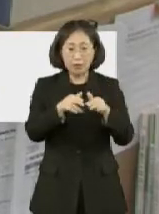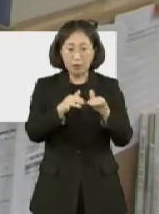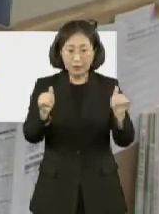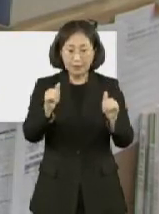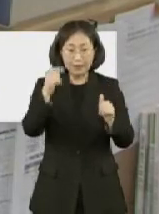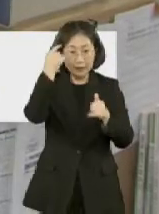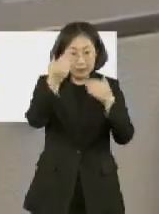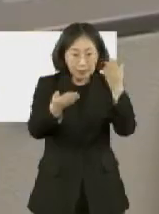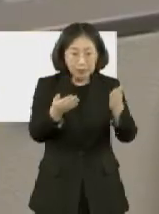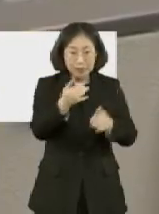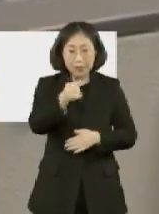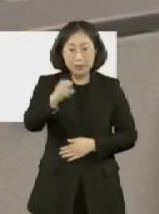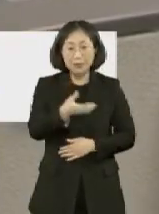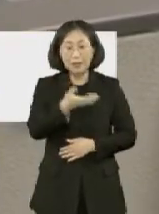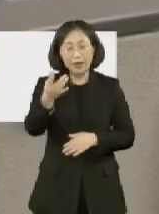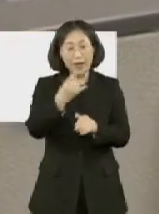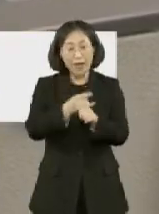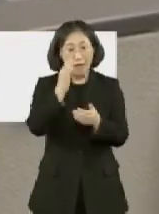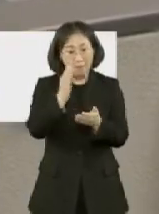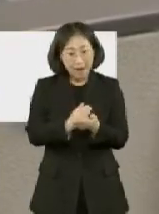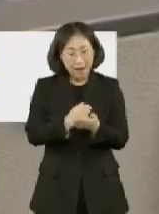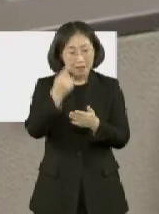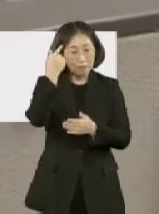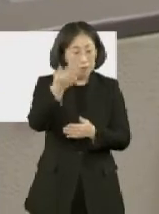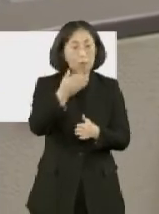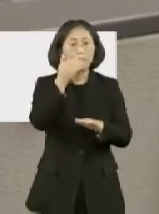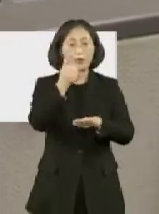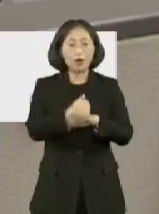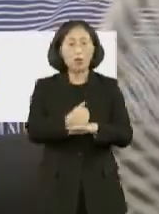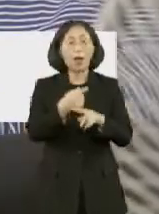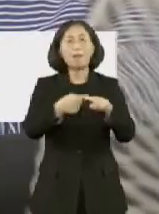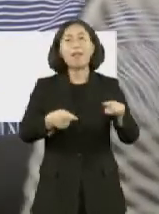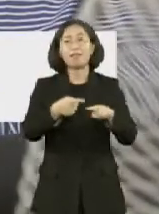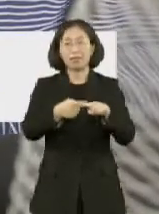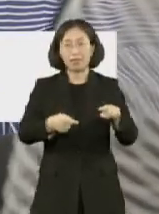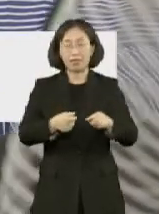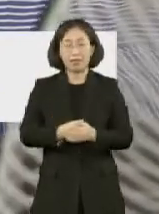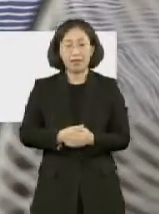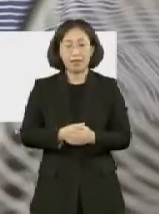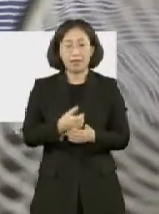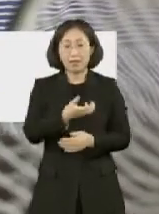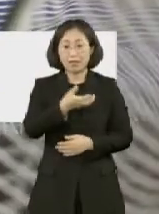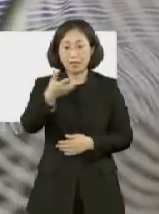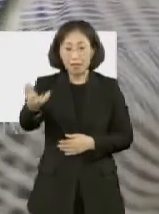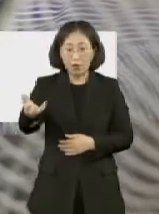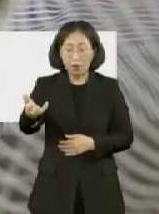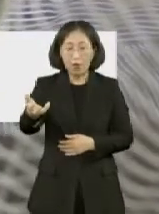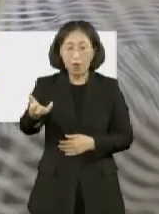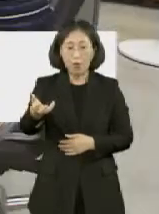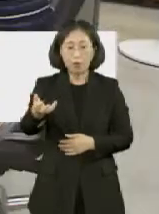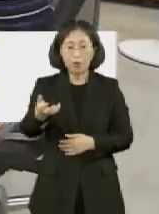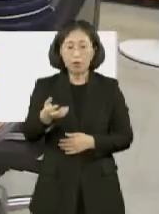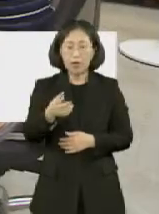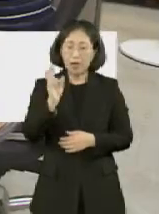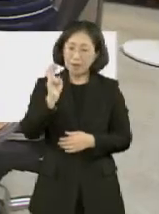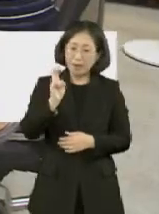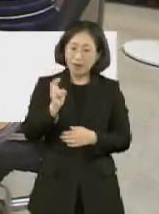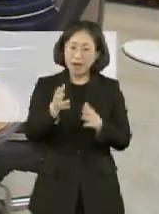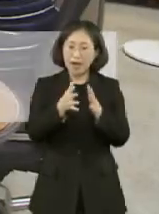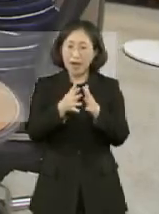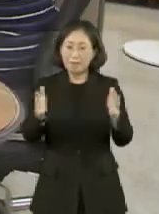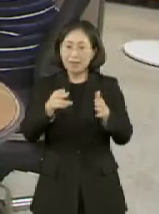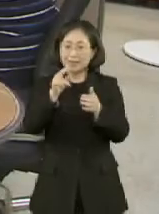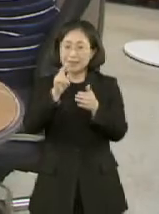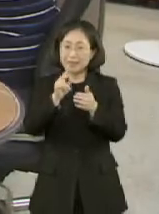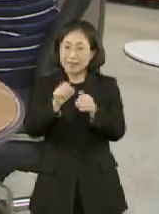직원 여론조사에서 반반가량 의견이 엇갈린 것으로 나타났는데 이전 추진 속사정에 아파트 특별 공급이 있는